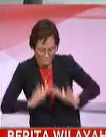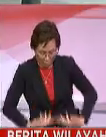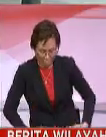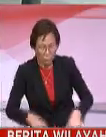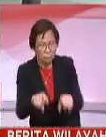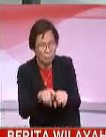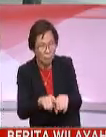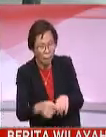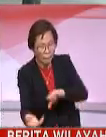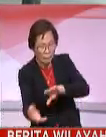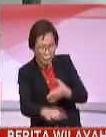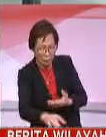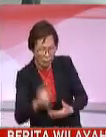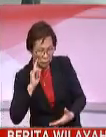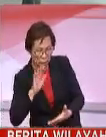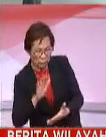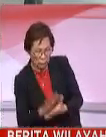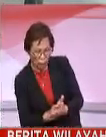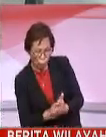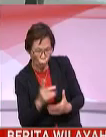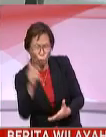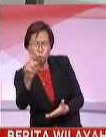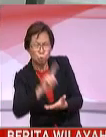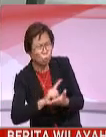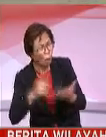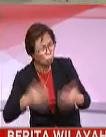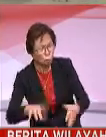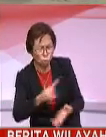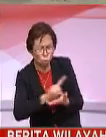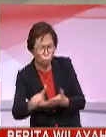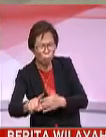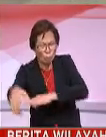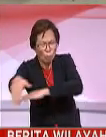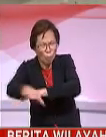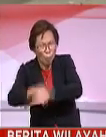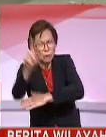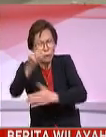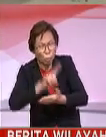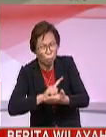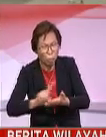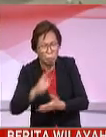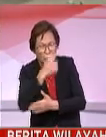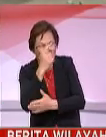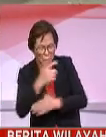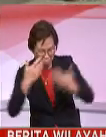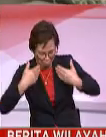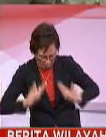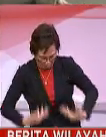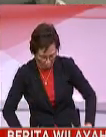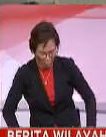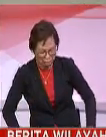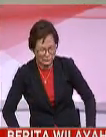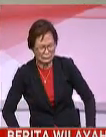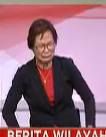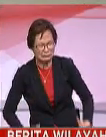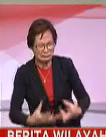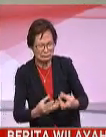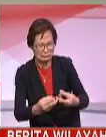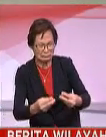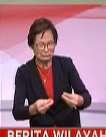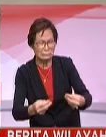masa yang sama, mayat dipercayai telah seminggu berada di perairan berdasarkan keadaan fizikal yang hampir